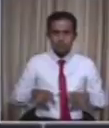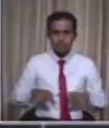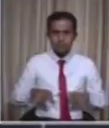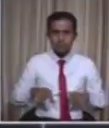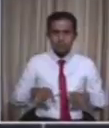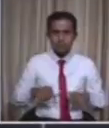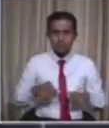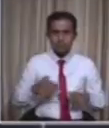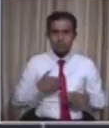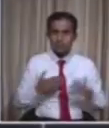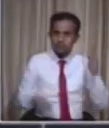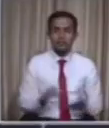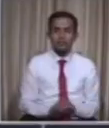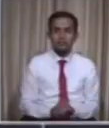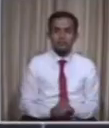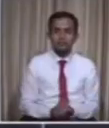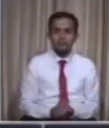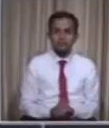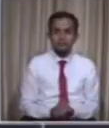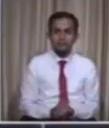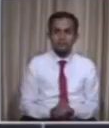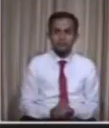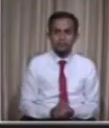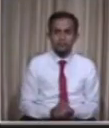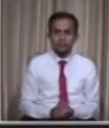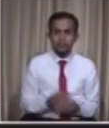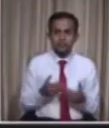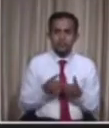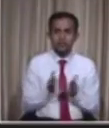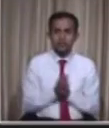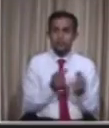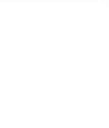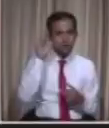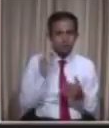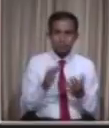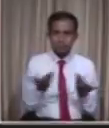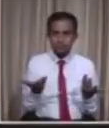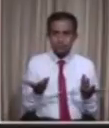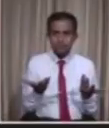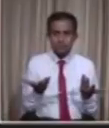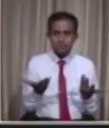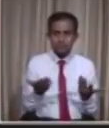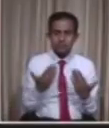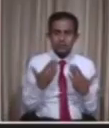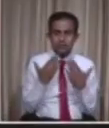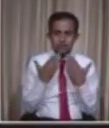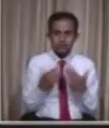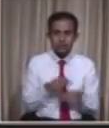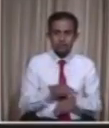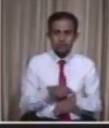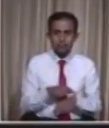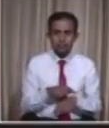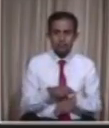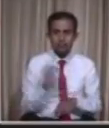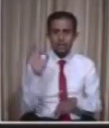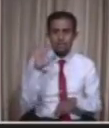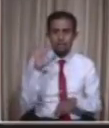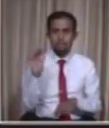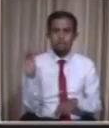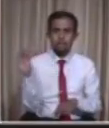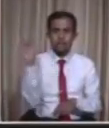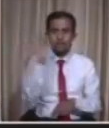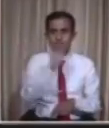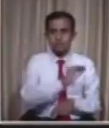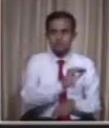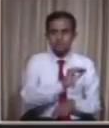මේන් පිට වෙන්න බෑ මේ මහතිරෙනවන් තමන්ගේ වගකීම තේරුම් ගන්න නැත්තම් ඒක බොහොම ස්තුතියි අපි විනාඩි 5කින් පස්සේ ආපහු මුණ ගැහිමු